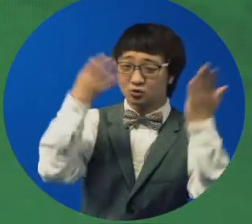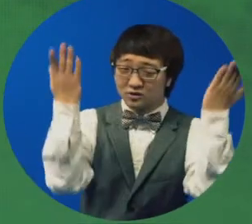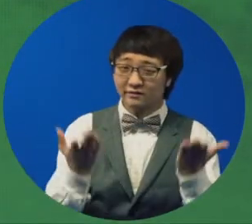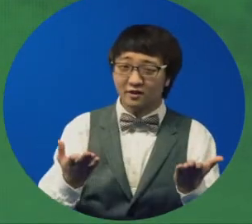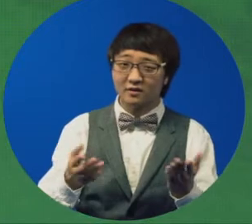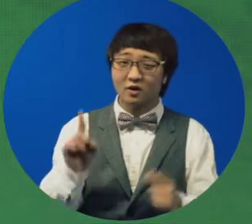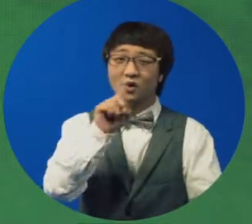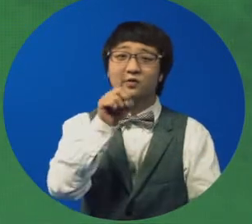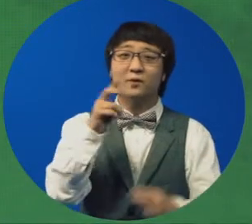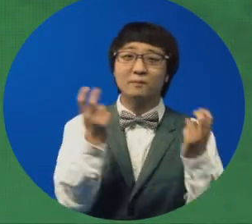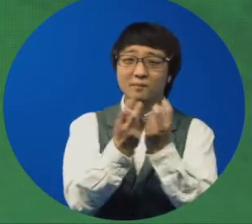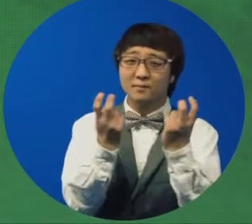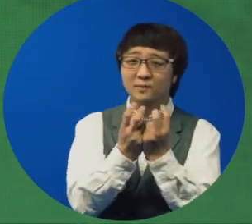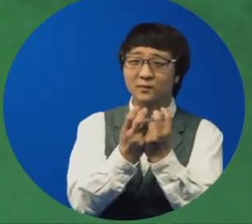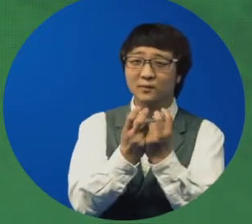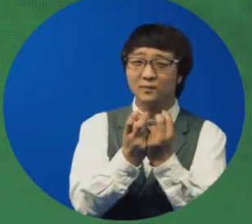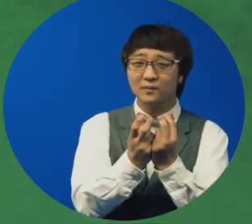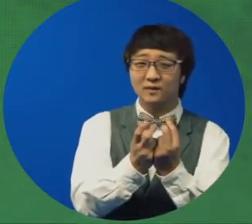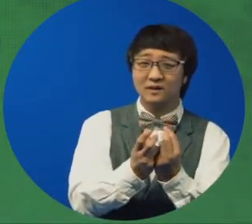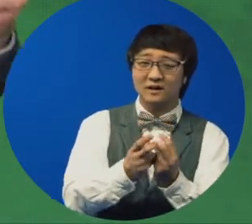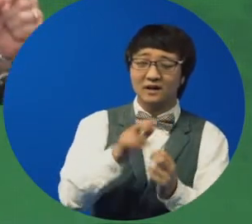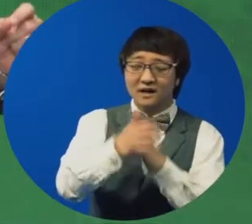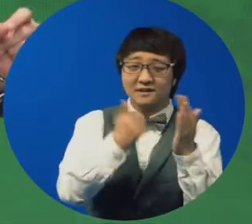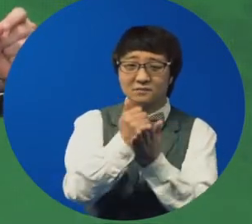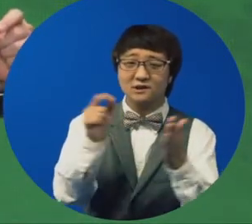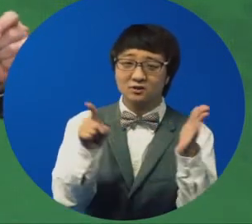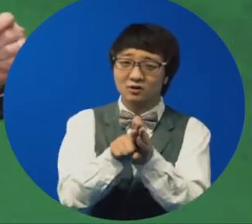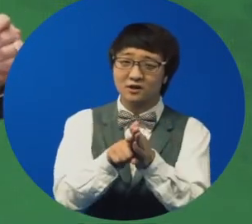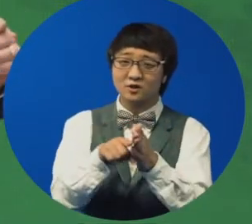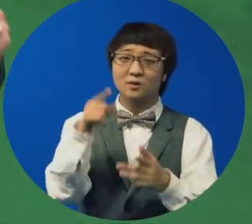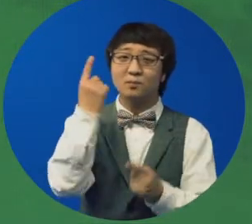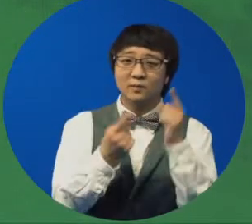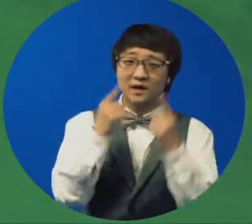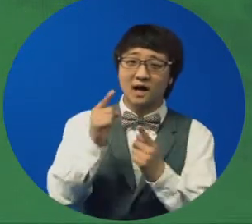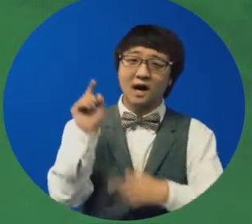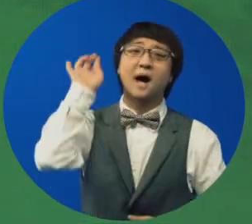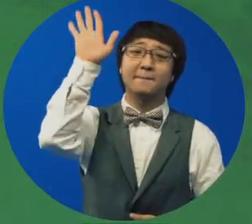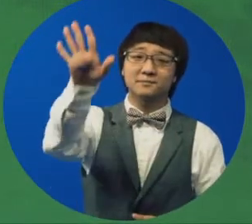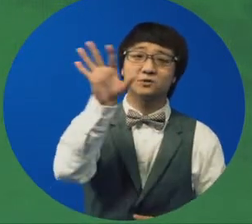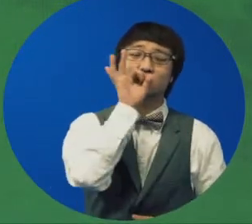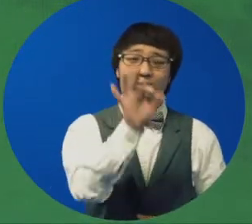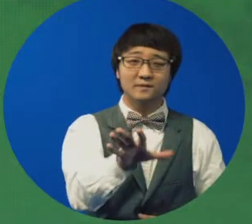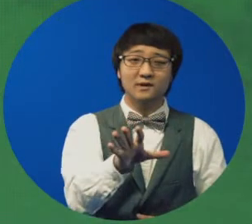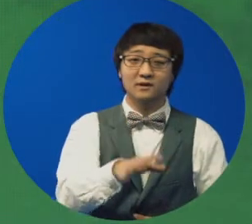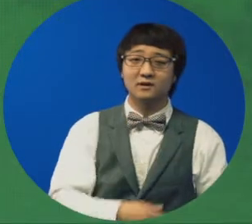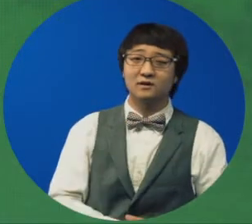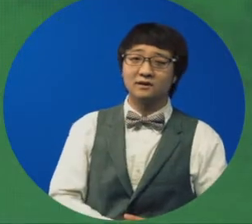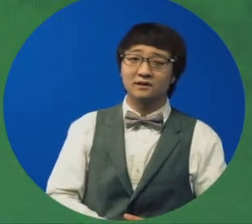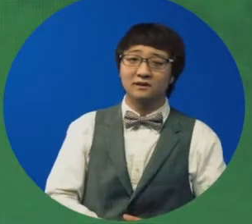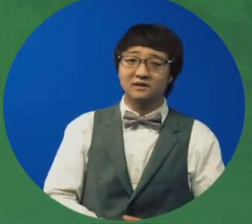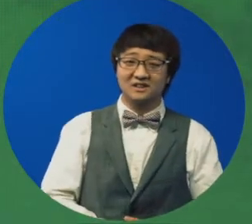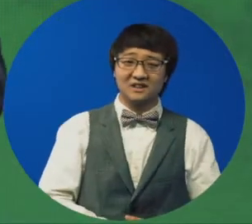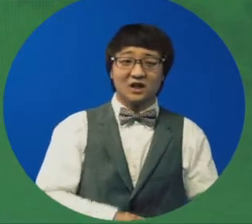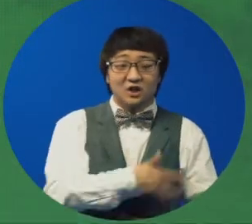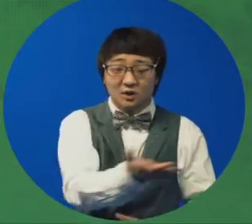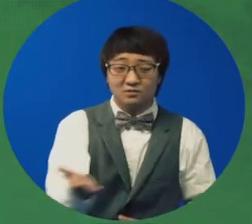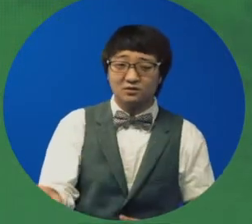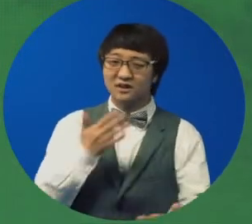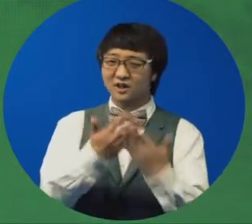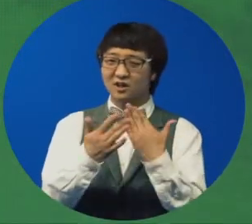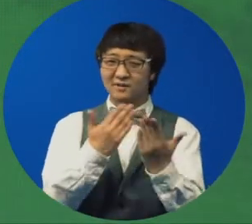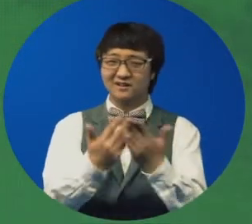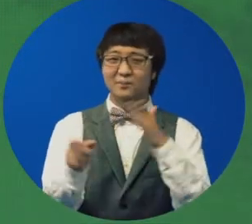방법도 하나님을 신뢰하는 것보다 앞설 수 없습니다. 여러분들이 신앙생활을 하면서 여러분들이 경험했던 그 믿음의